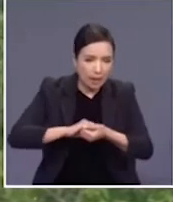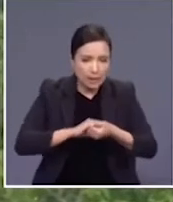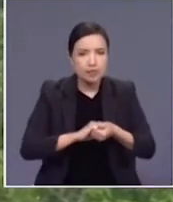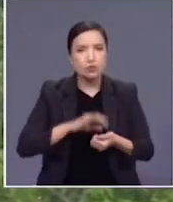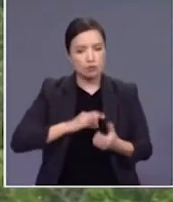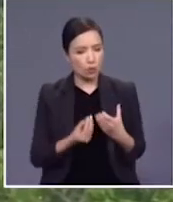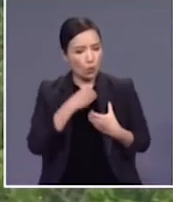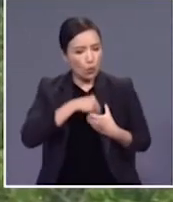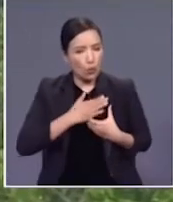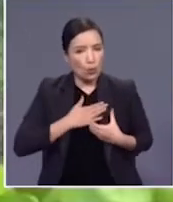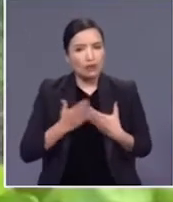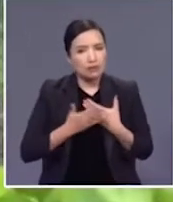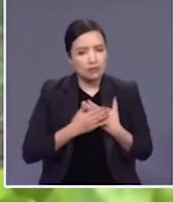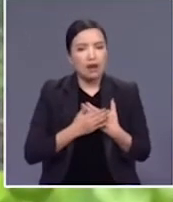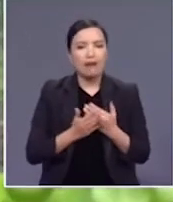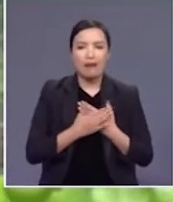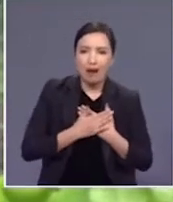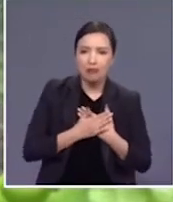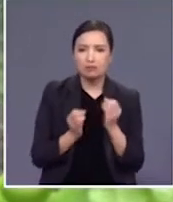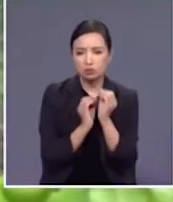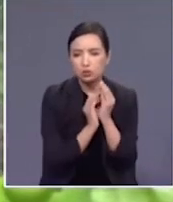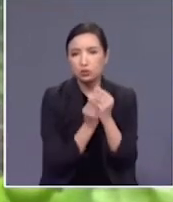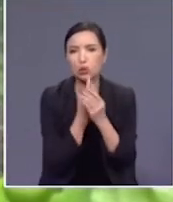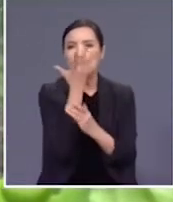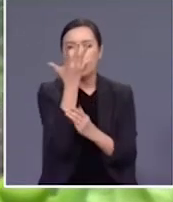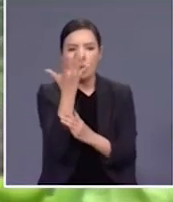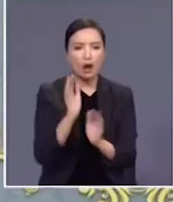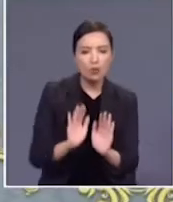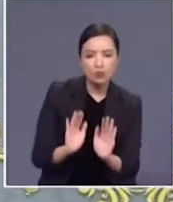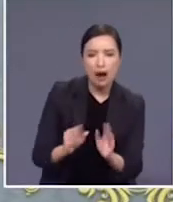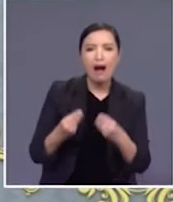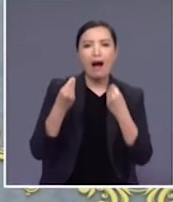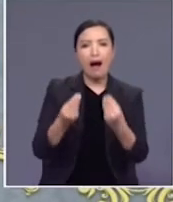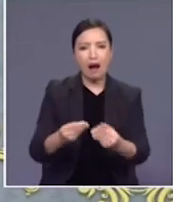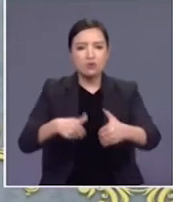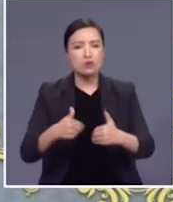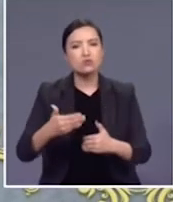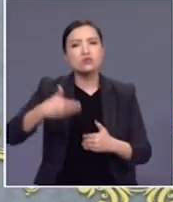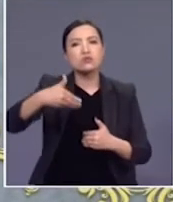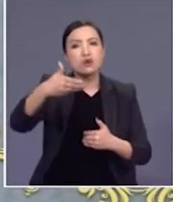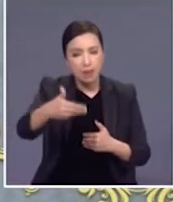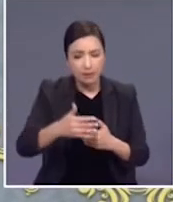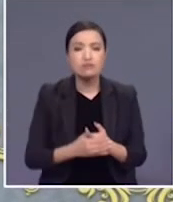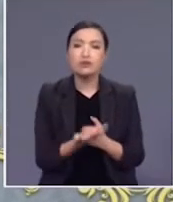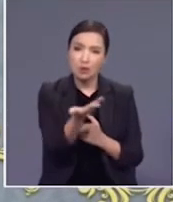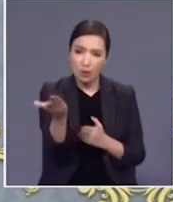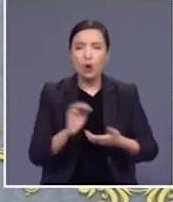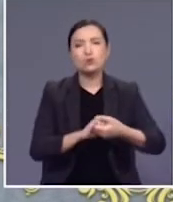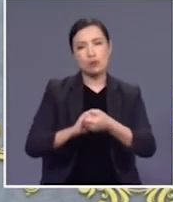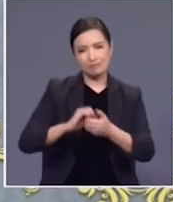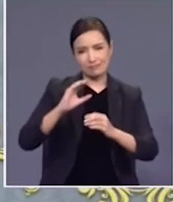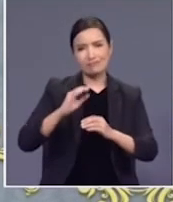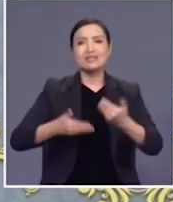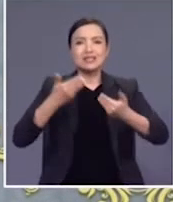ำนึกในการรักต้นไม้และทรัพยากรป่าไม้แก่ชนรุ่นหลังผมอยากให้ทุกคนได้ร่วมในกิจกรรมปลูกต้นไม้นี้